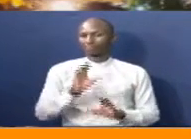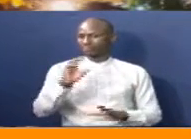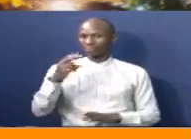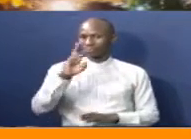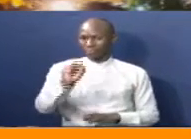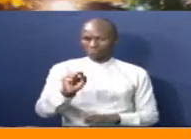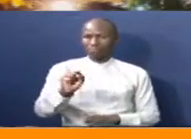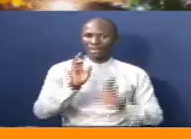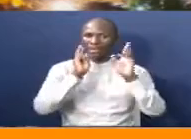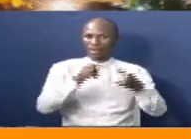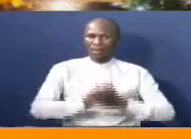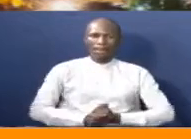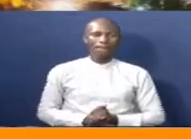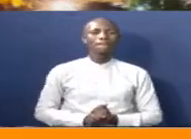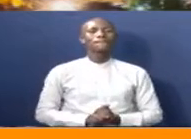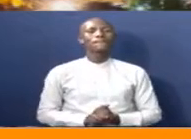Kimuya na Libotis.